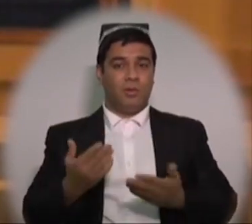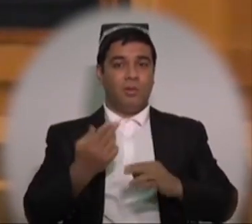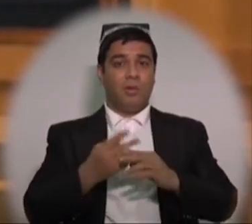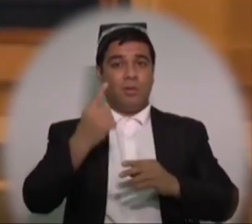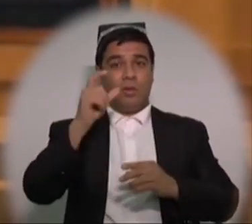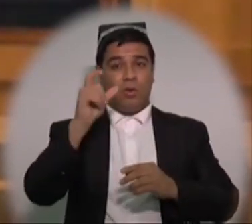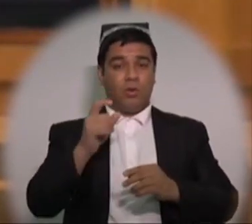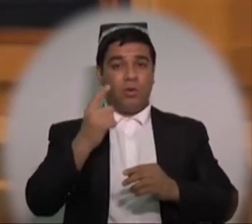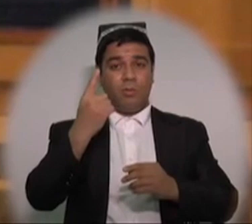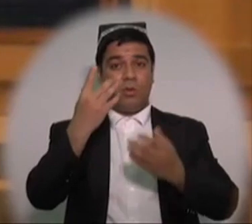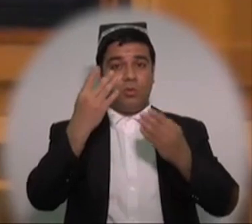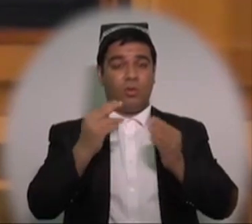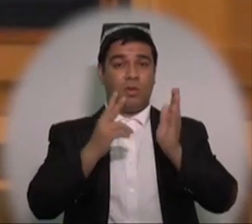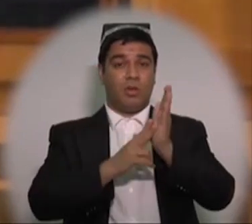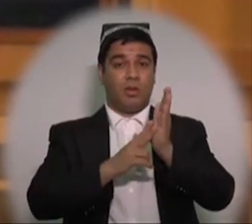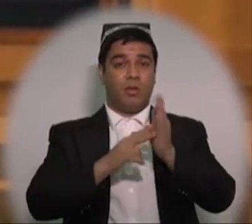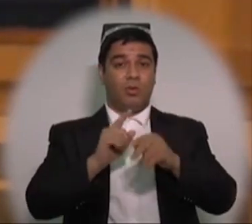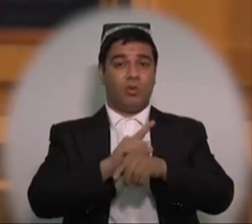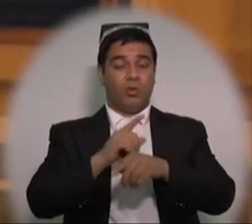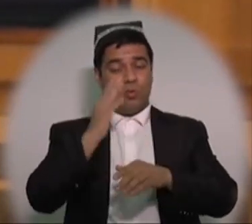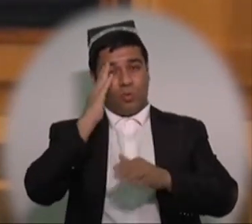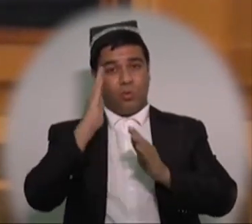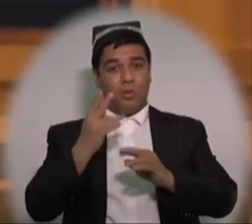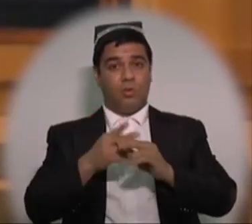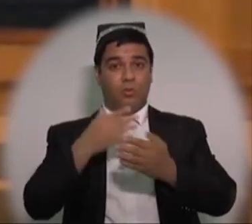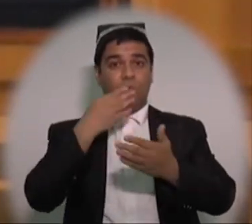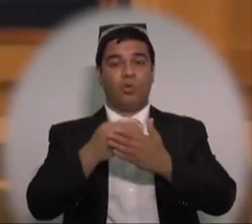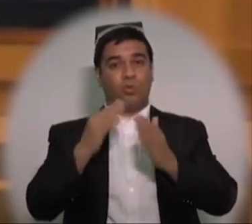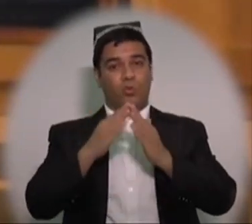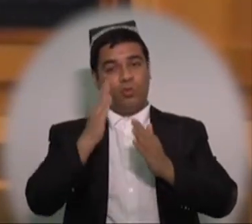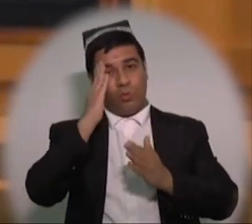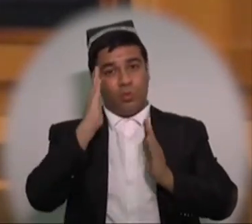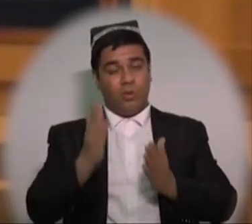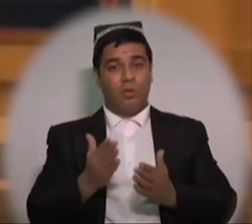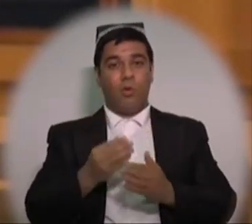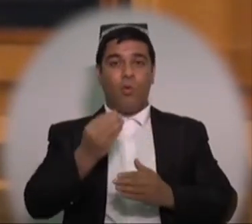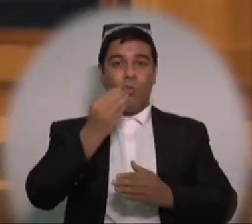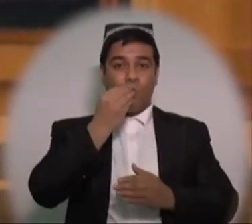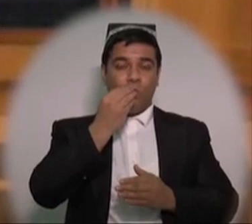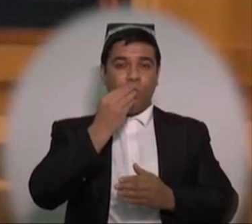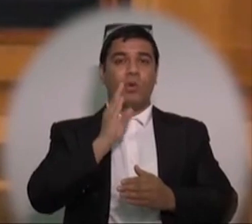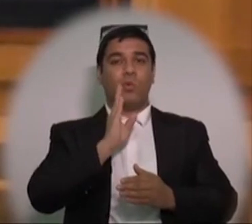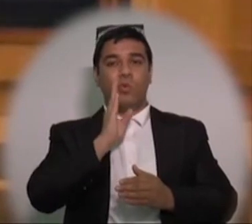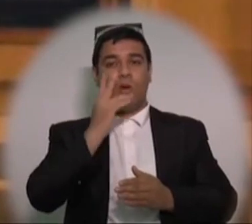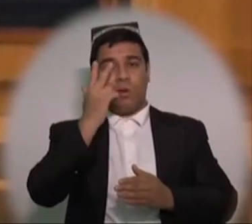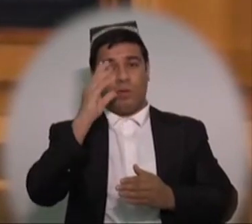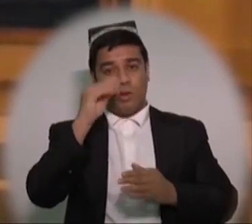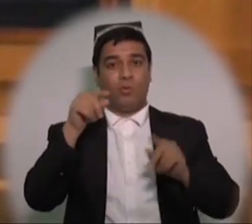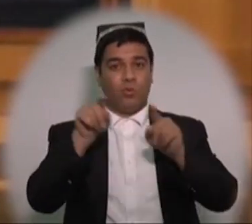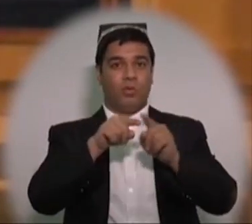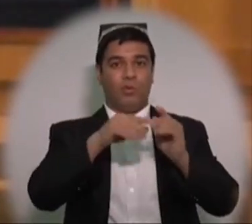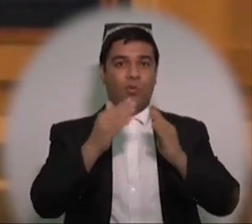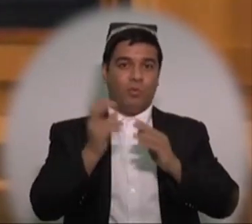Bir odam bir kunda 8 soat uxlaydigan bo'lsa, maskanida uxlaydi. Nonushta, tushlik, kechki ovqat qiladigan bo'lsa,